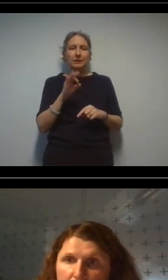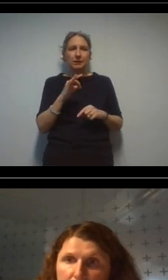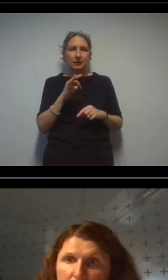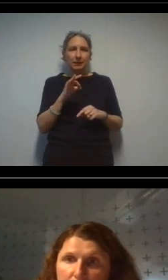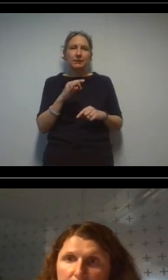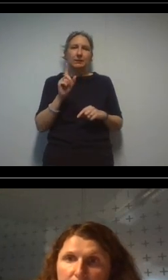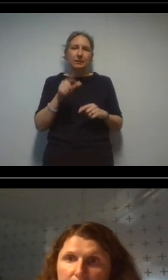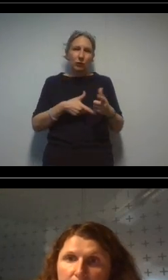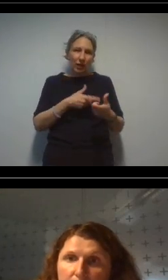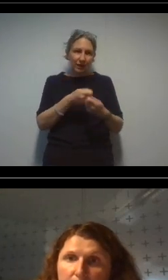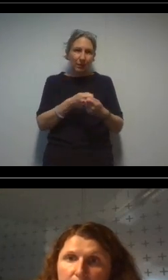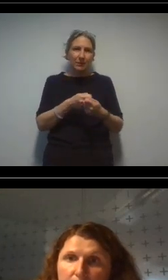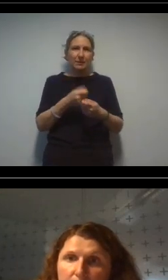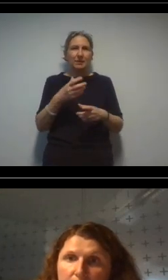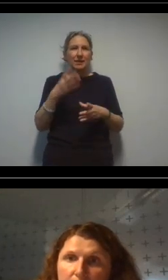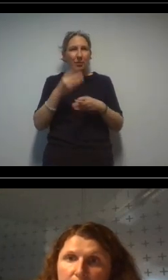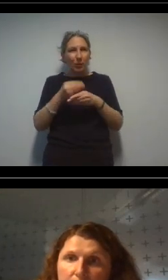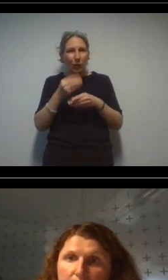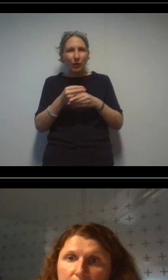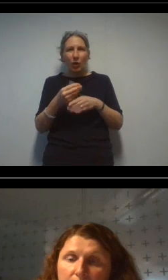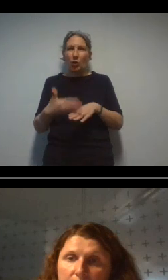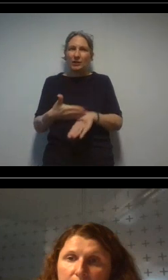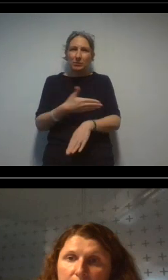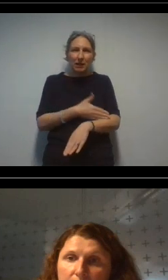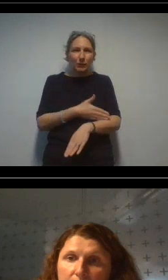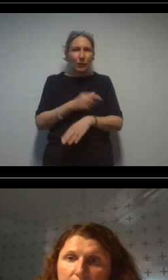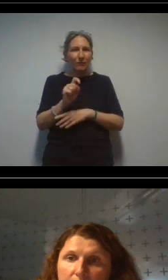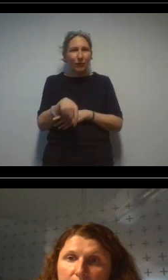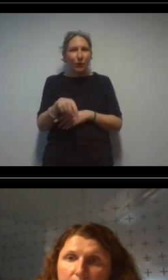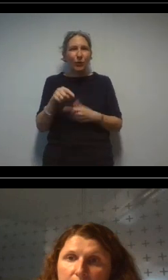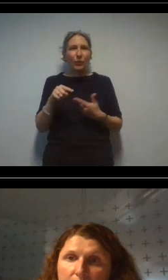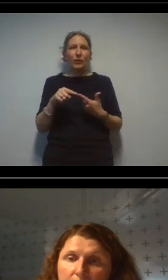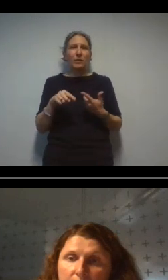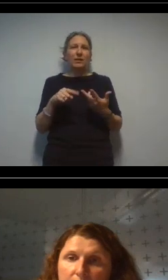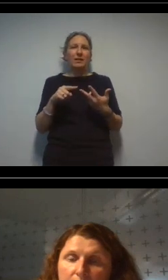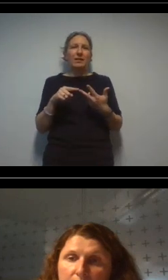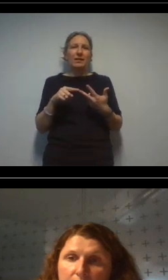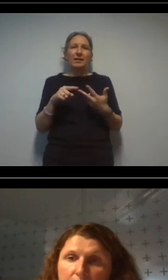adapter, d'anticiper, de mettre en place